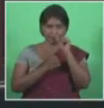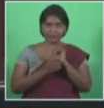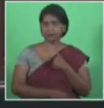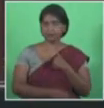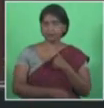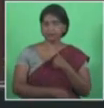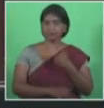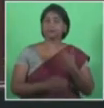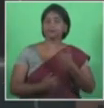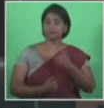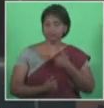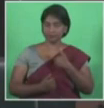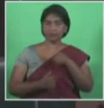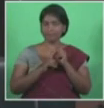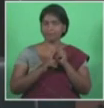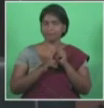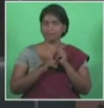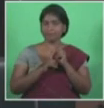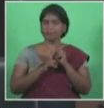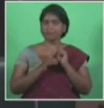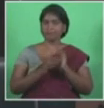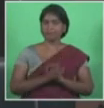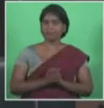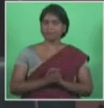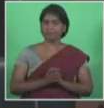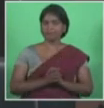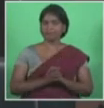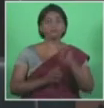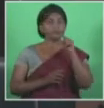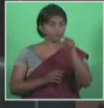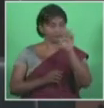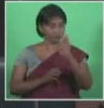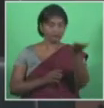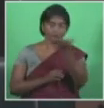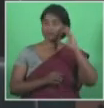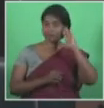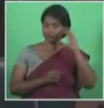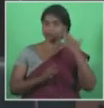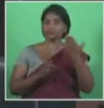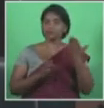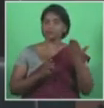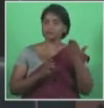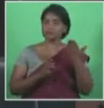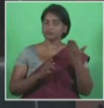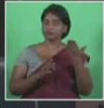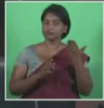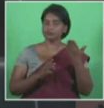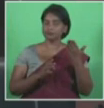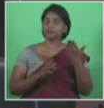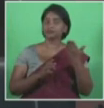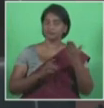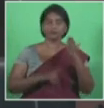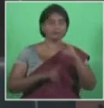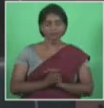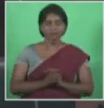ඊට පස්සේ මම අපිට ඇප් එකක් ආවා. You are kindly requested to attend the special meeting scheduled to be held with the honorable Speaker with the participation